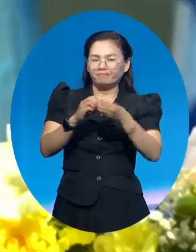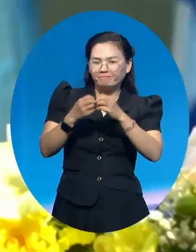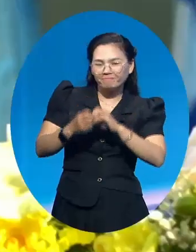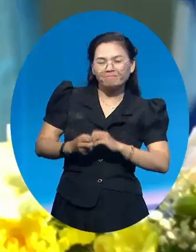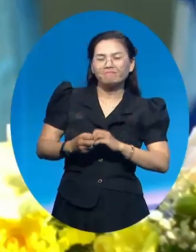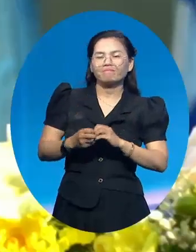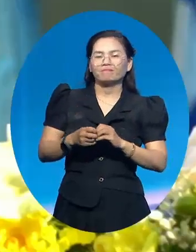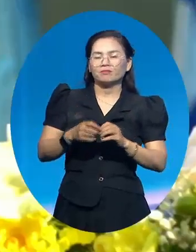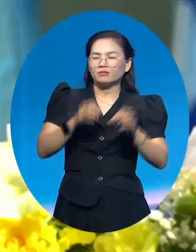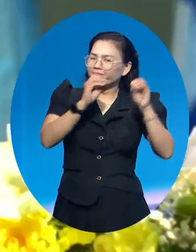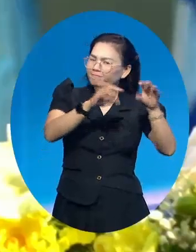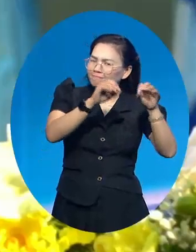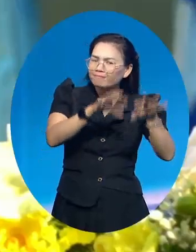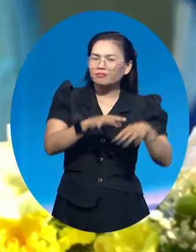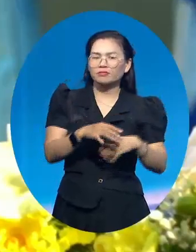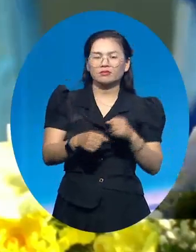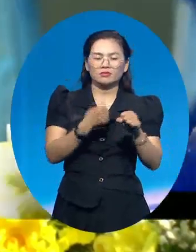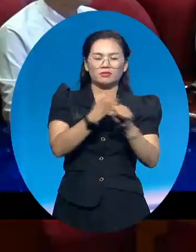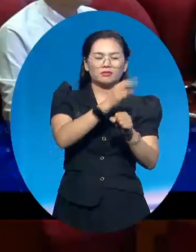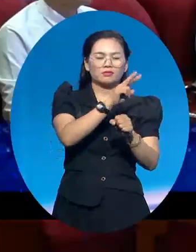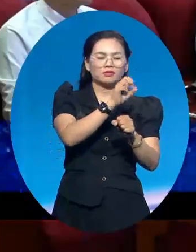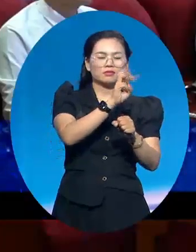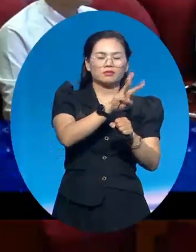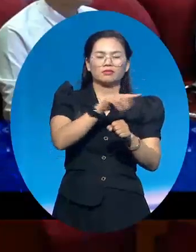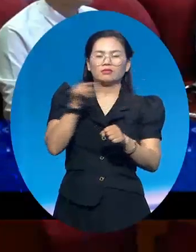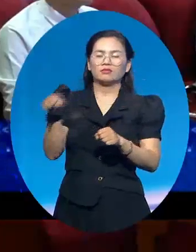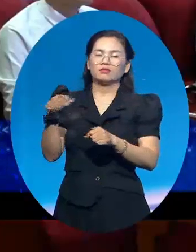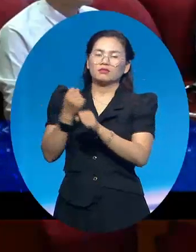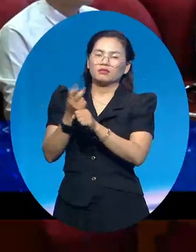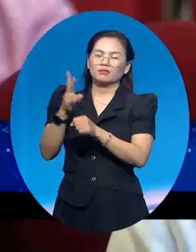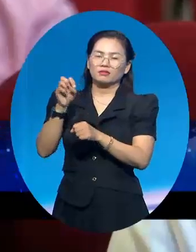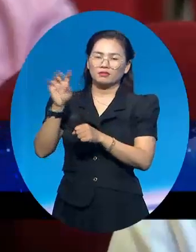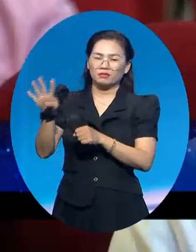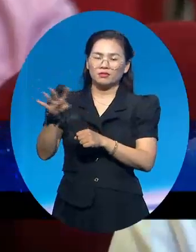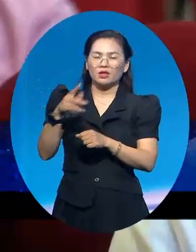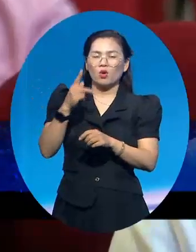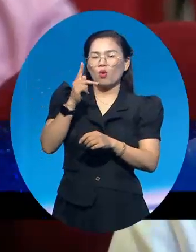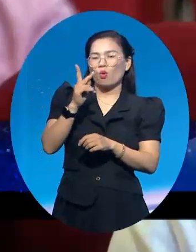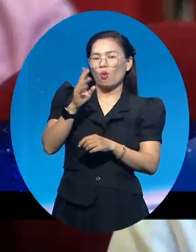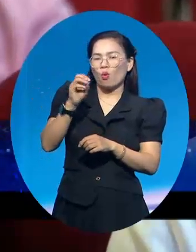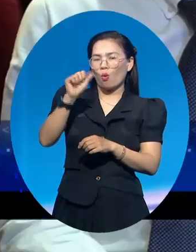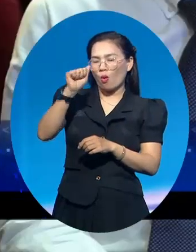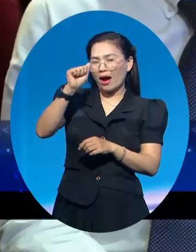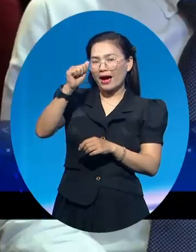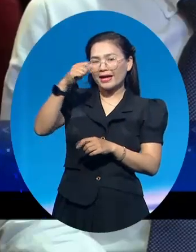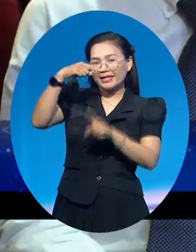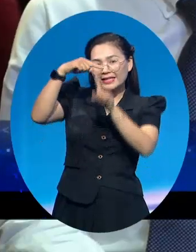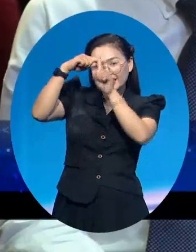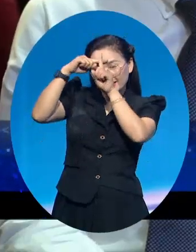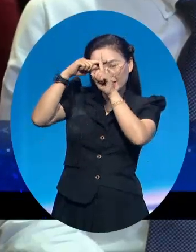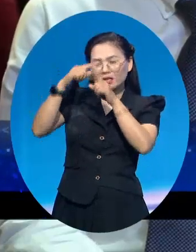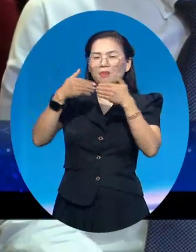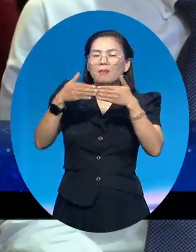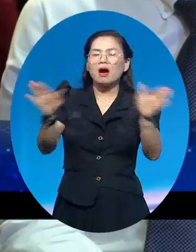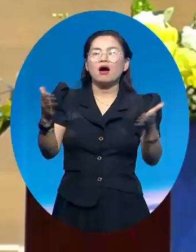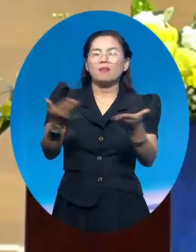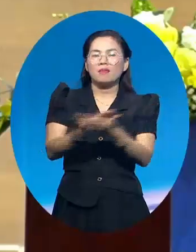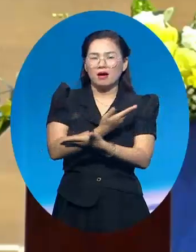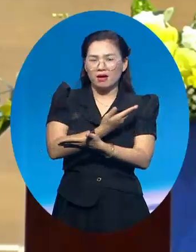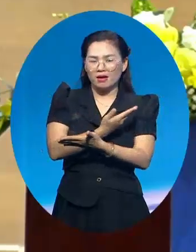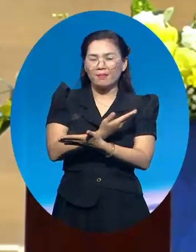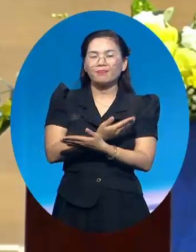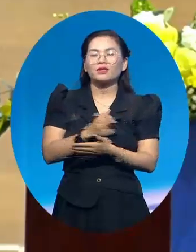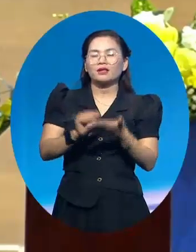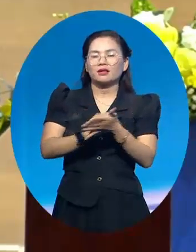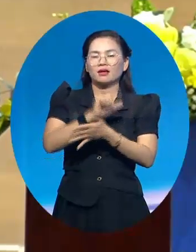Năm học 2023-2024, Khoa Y Đại học Quốc gia Thành phố Hồ Chí Minh sẽ có những biến chuyển mới trong công tác đào tạo. Cụ thể,